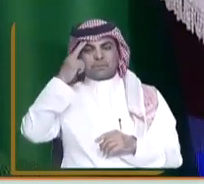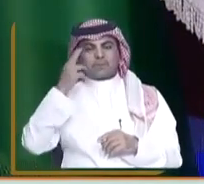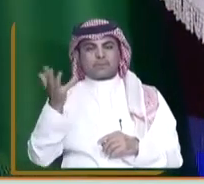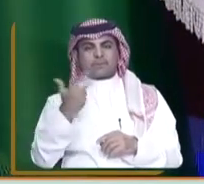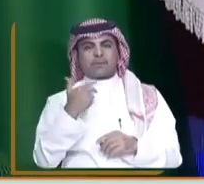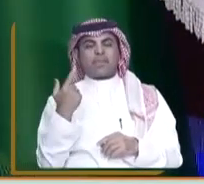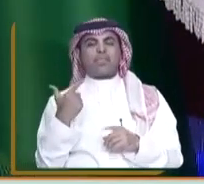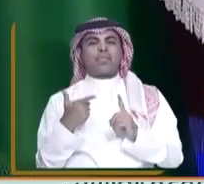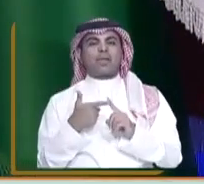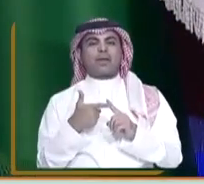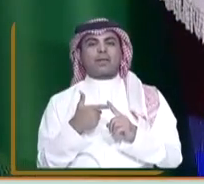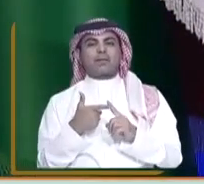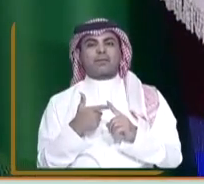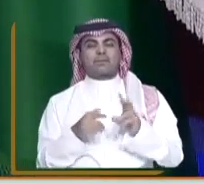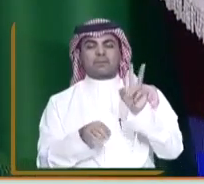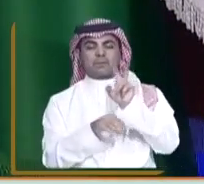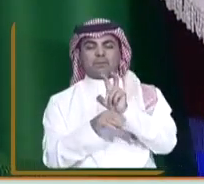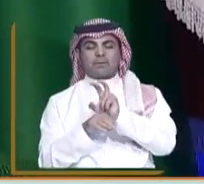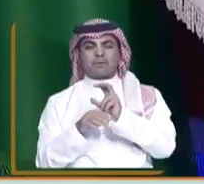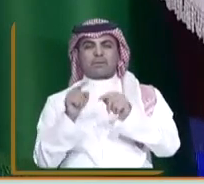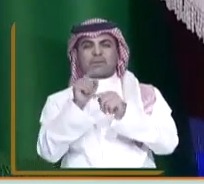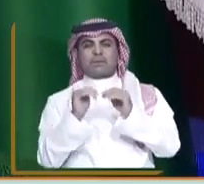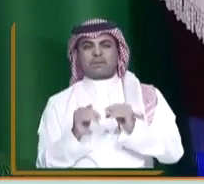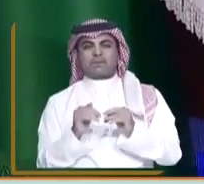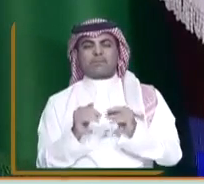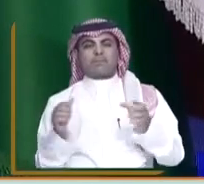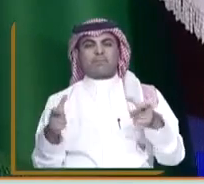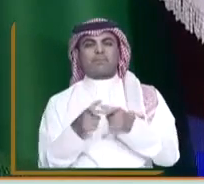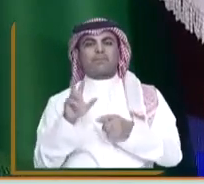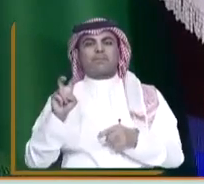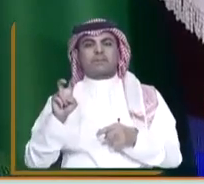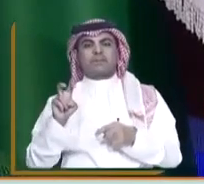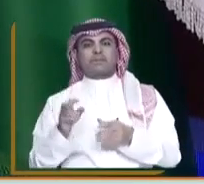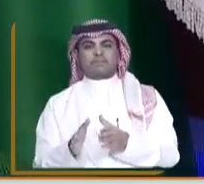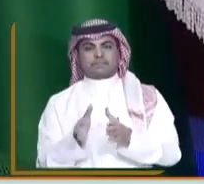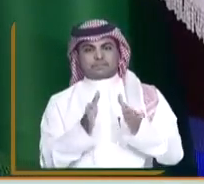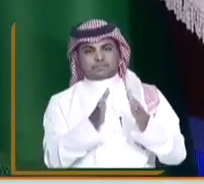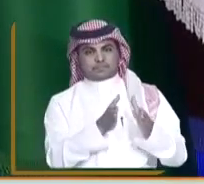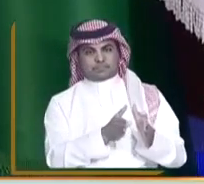اقل نسبه للديون في الناتج المحلي الاجمالي في مجموعه دول العشرين